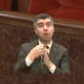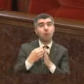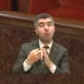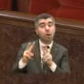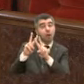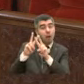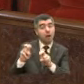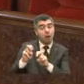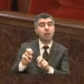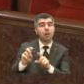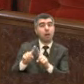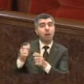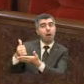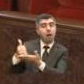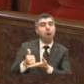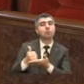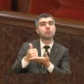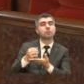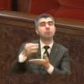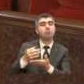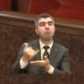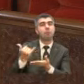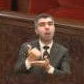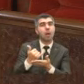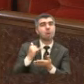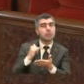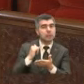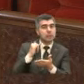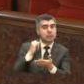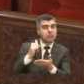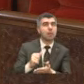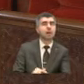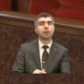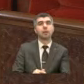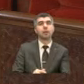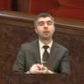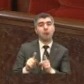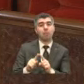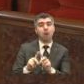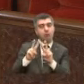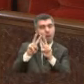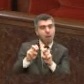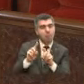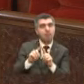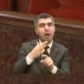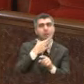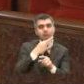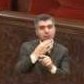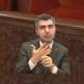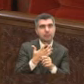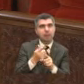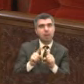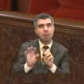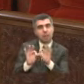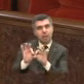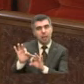جديدة اللي غضمن له الاستدامه ديالو. انا متفق معك انه خصنا نزيدو نبحثوا شروط نبسطوا المسار،